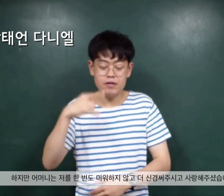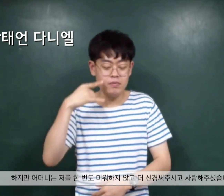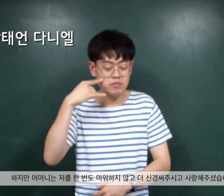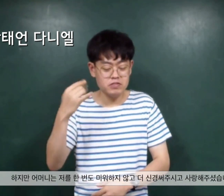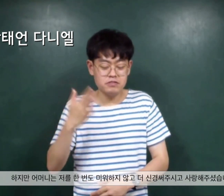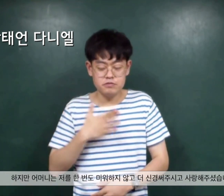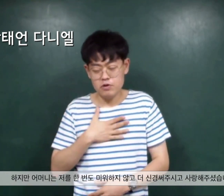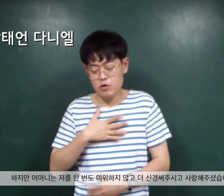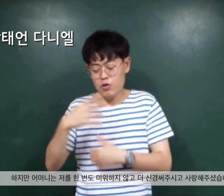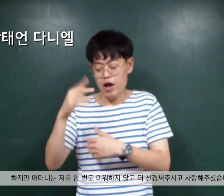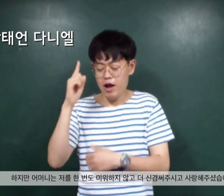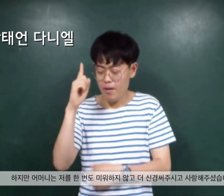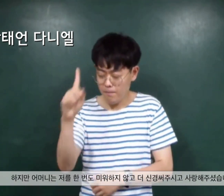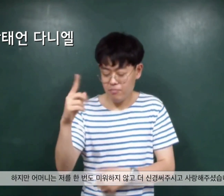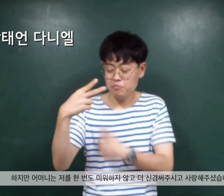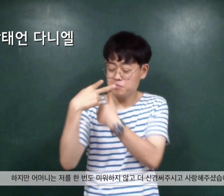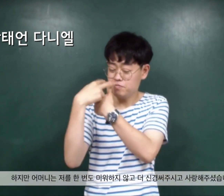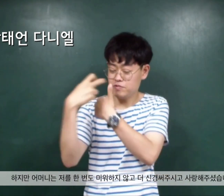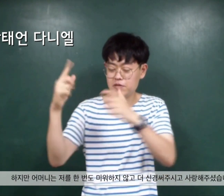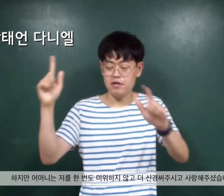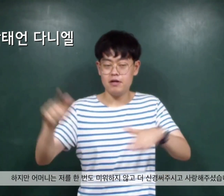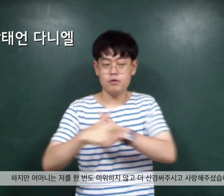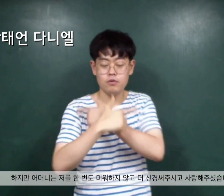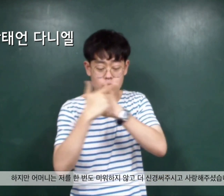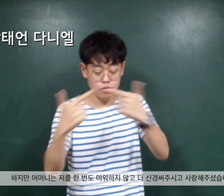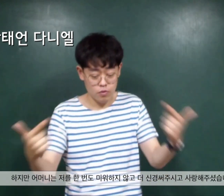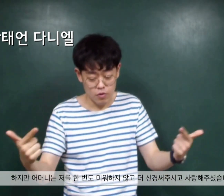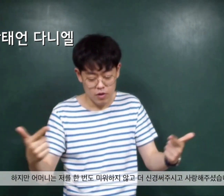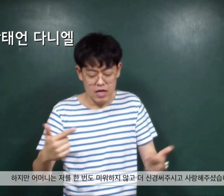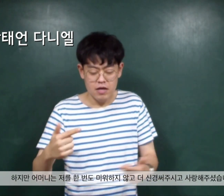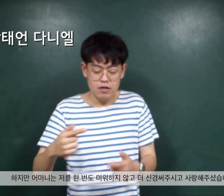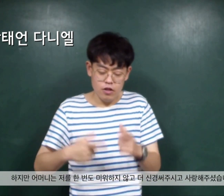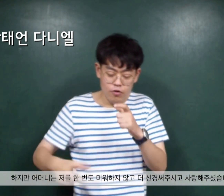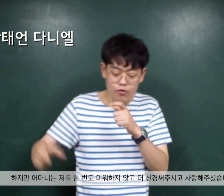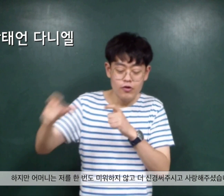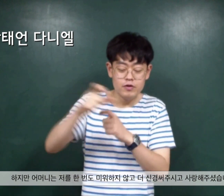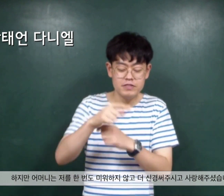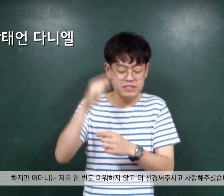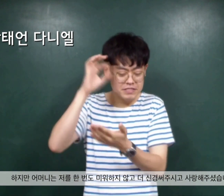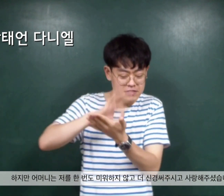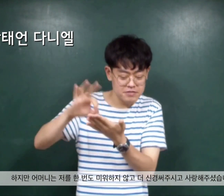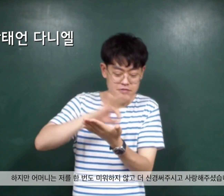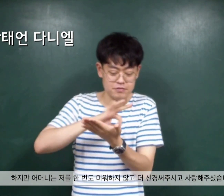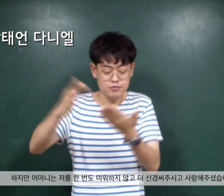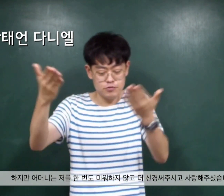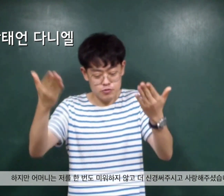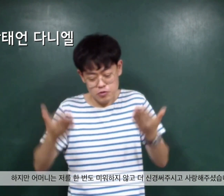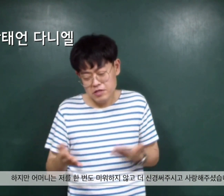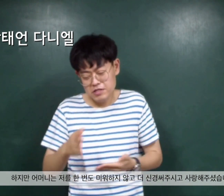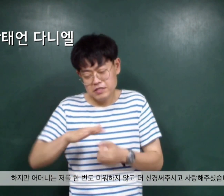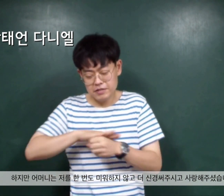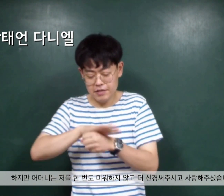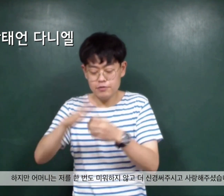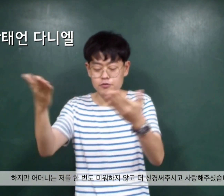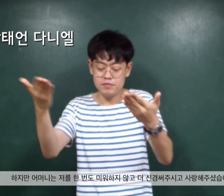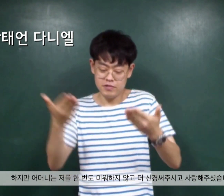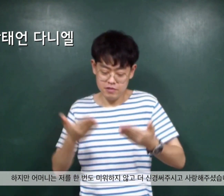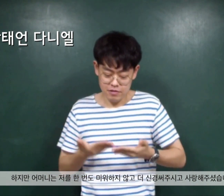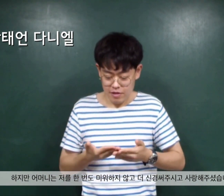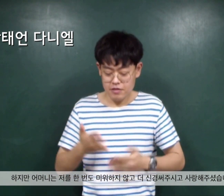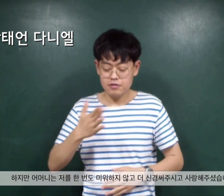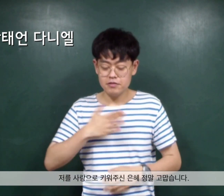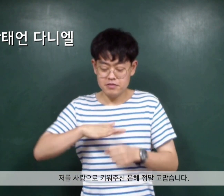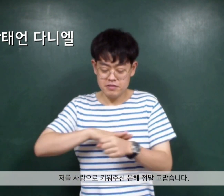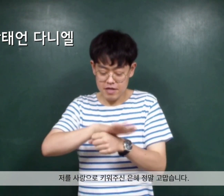큽니다. 하지만 어머니는 저를 한 번도 미워하지 않고 더 신경 써주시고 사랑해 주셨습니다.